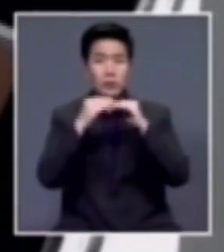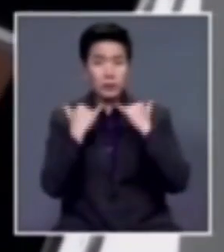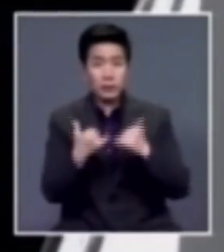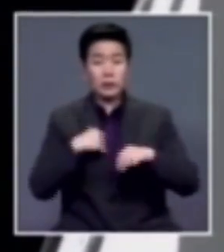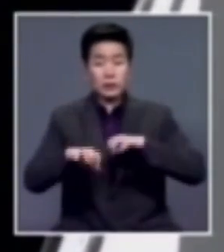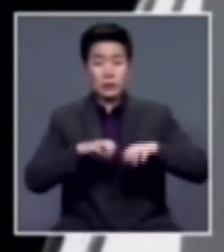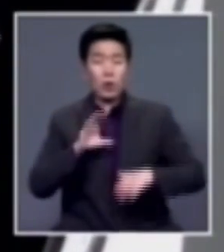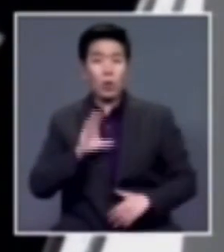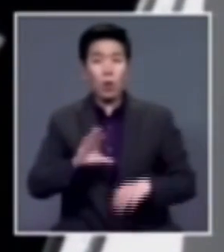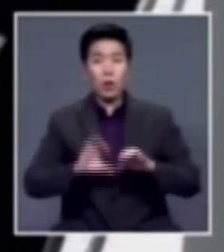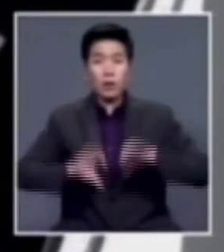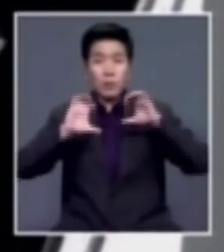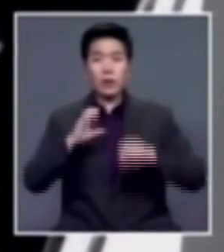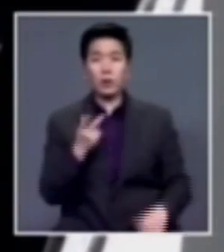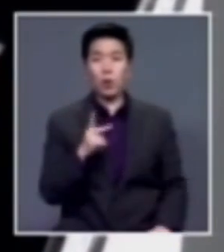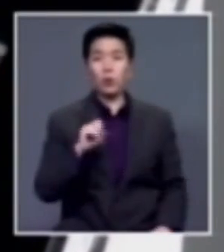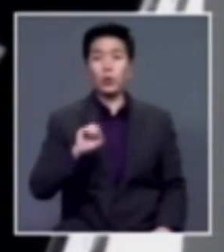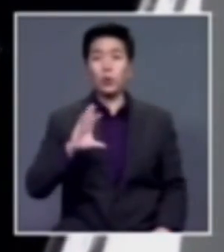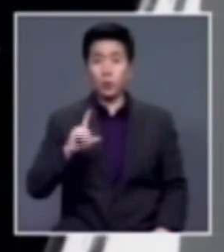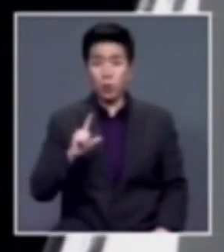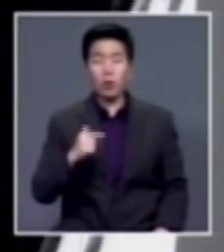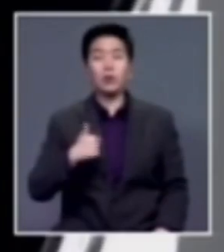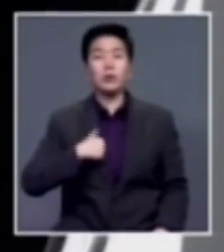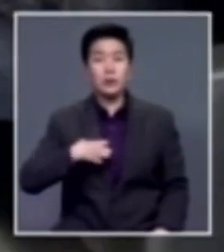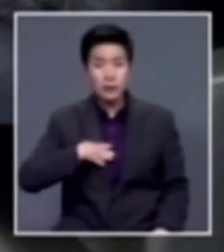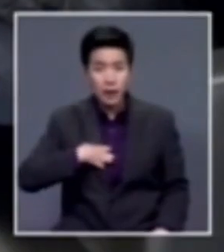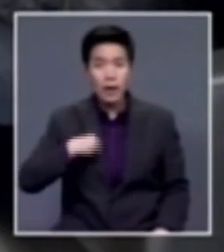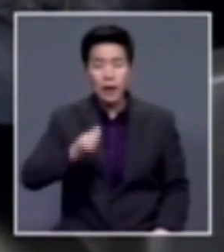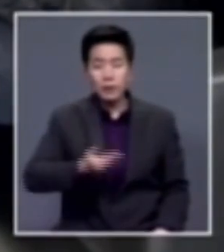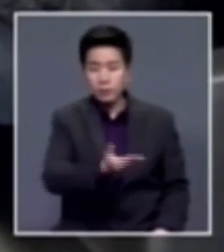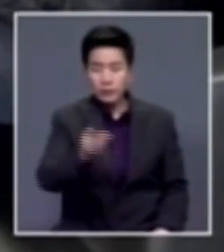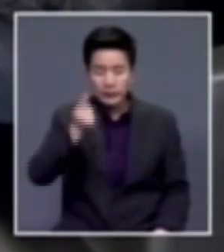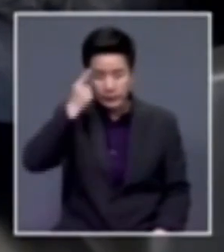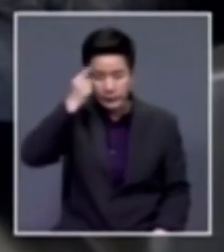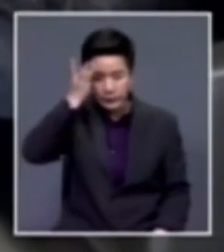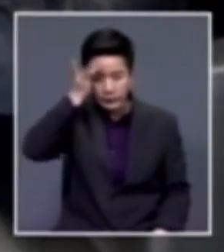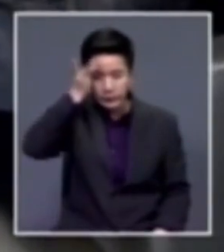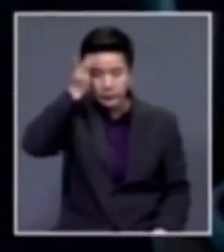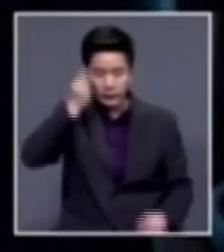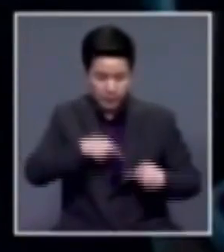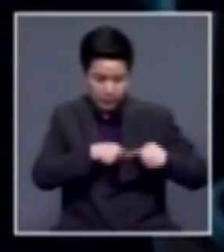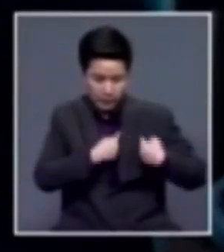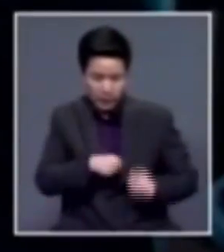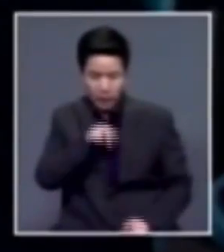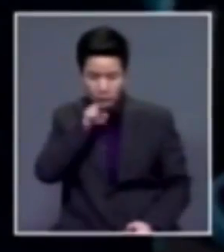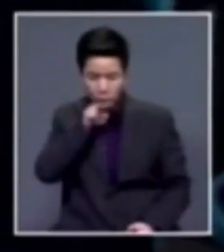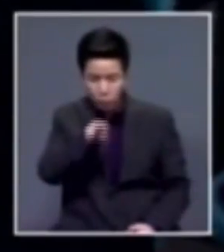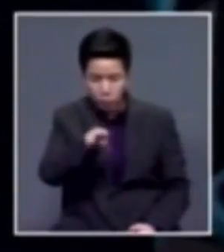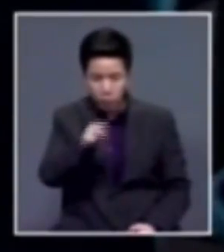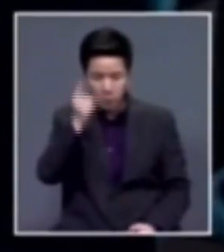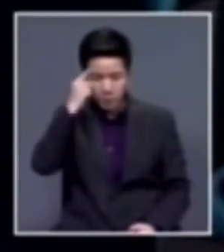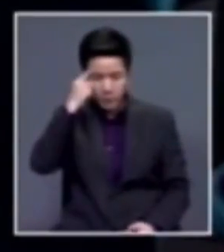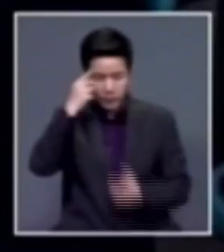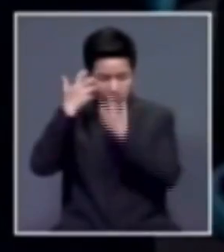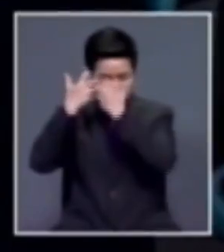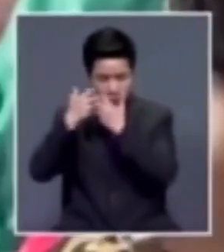การบริหารราชการแผ่นดินของรัฐบาลนี้คสช.ผมก็อยากให้ตรึกตรองดูให้ดีนะครับให้ใช้ใจมองใช้ปัญญากลั่นกรองเราก็